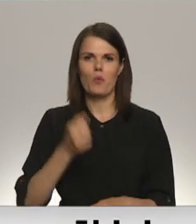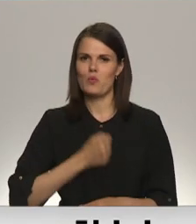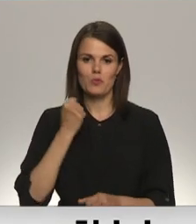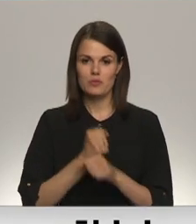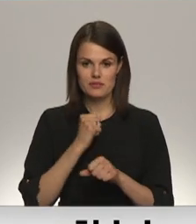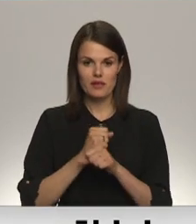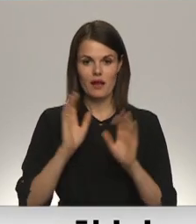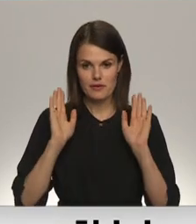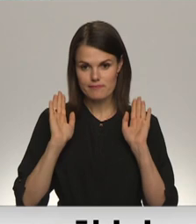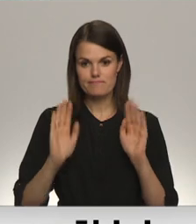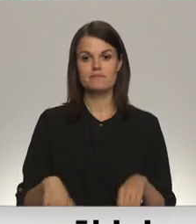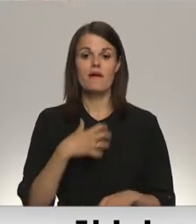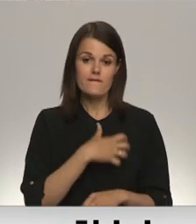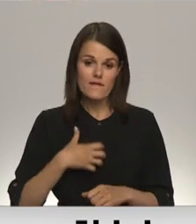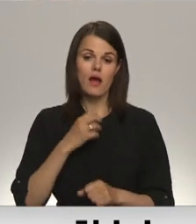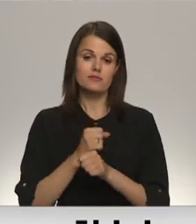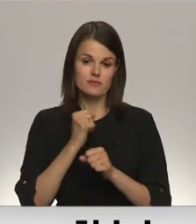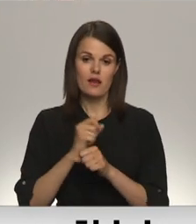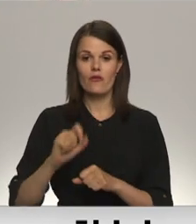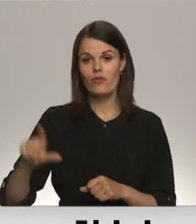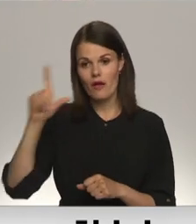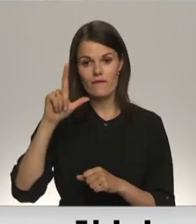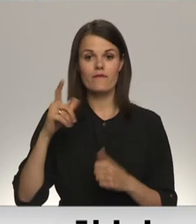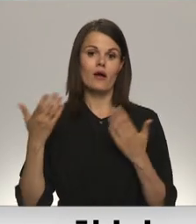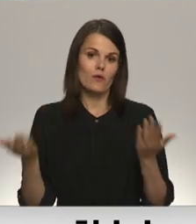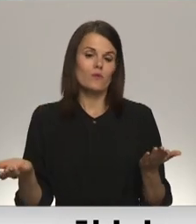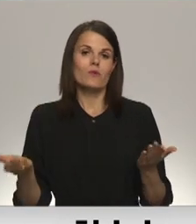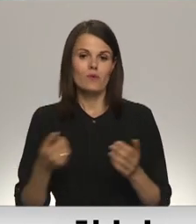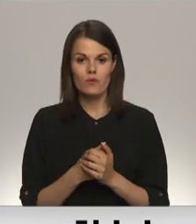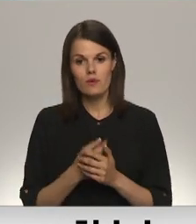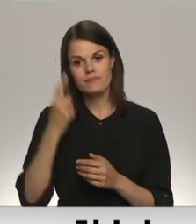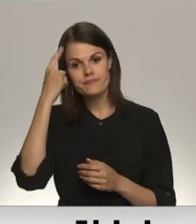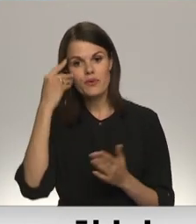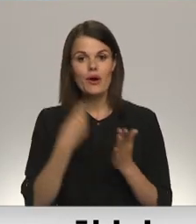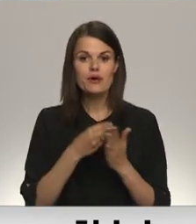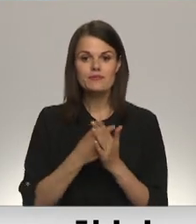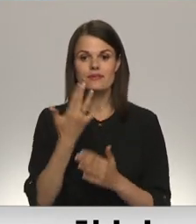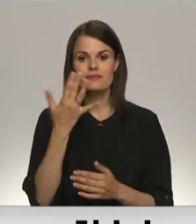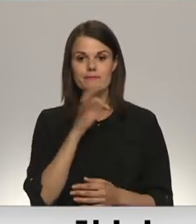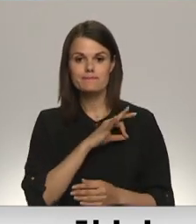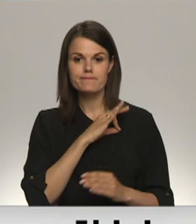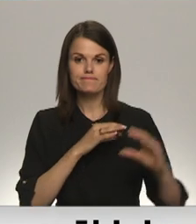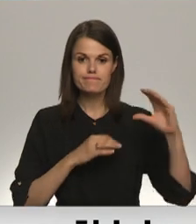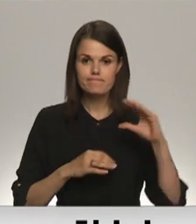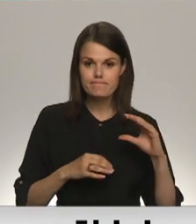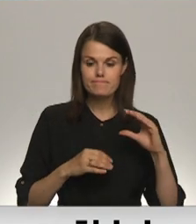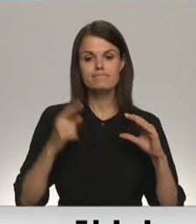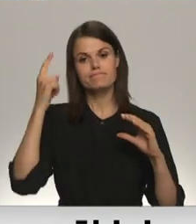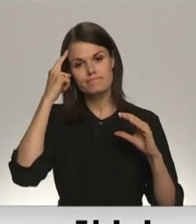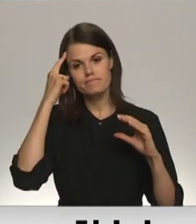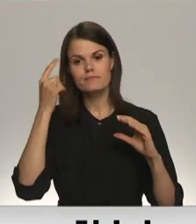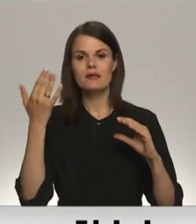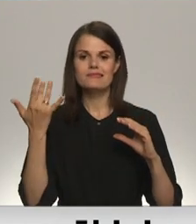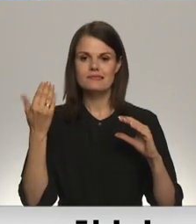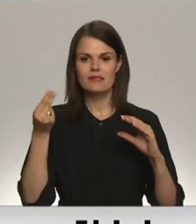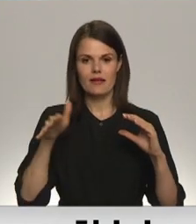ir, nu, ir jāstrādā vairāk, vai kaut kas ir jādara. Es izvērtē to, nu, cik tev ir ienākumi, tik arī izrēķina, kāda